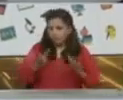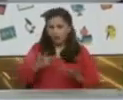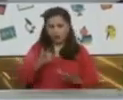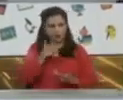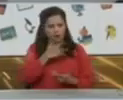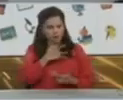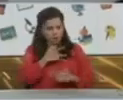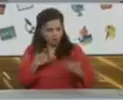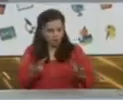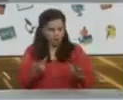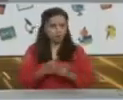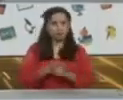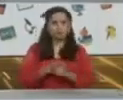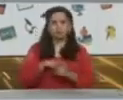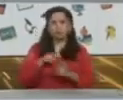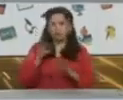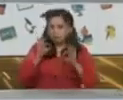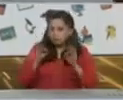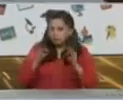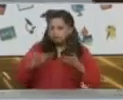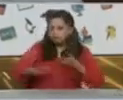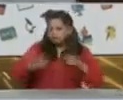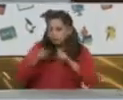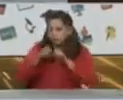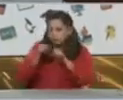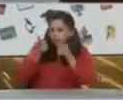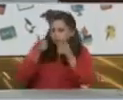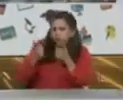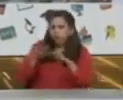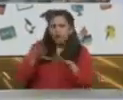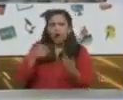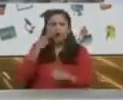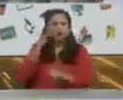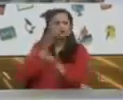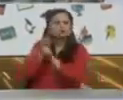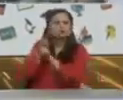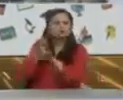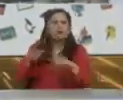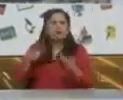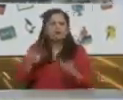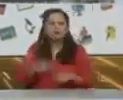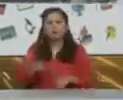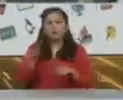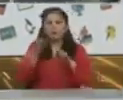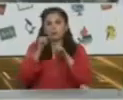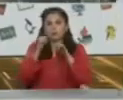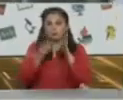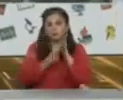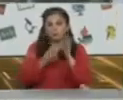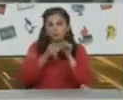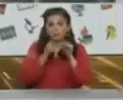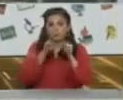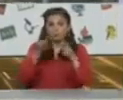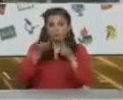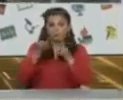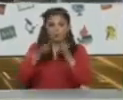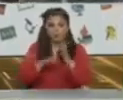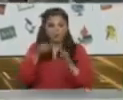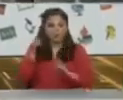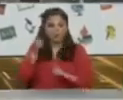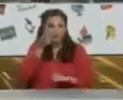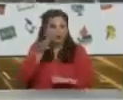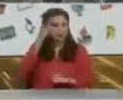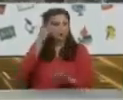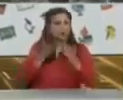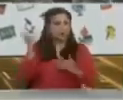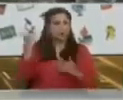आदतें और चरित्र अच्छा हो। प्रवीण कुमार एक जागरूक पिता के रूप में शायद मुझे